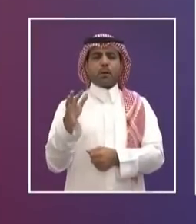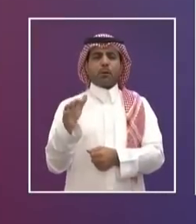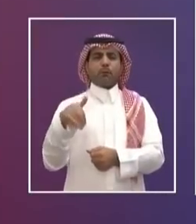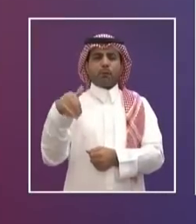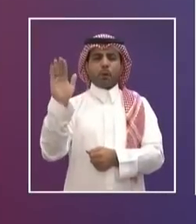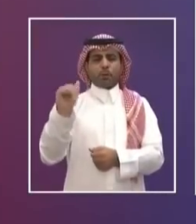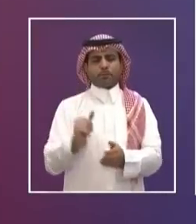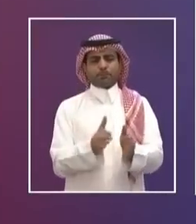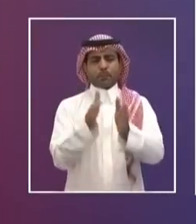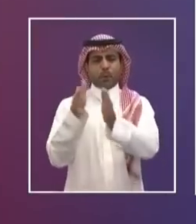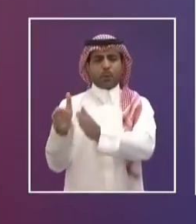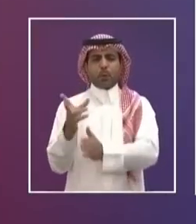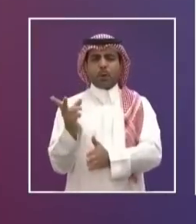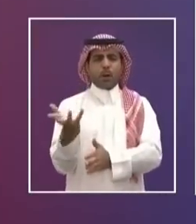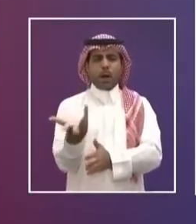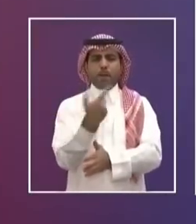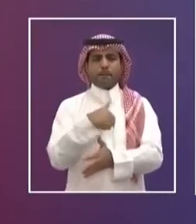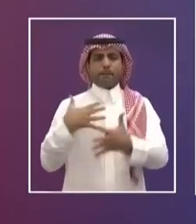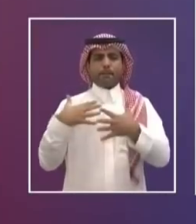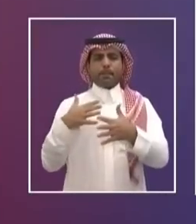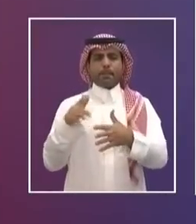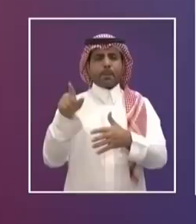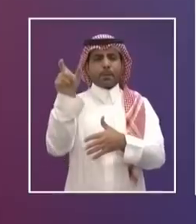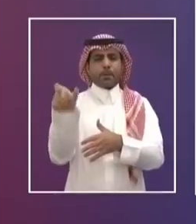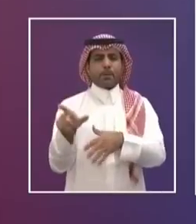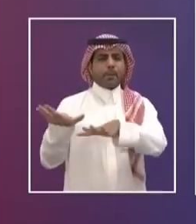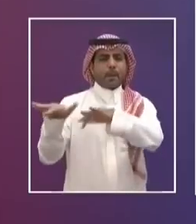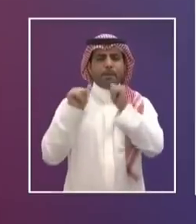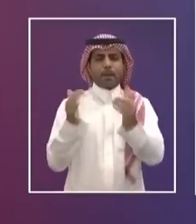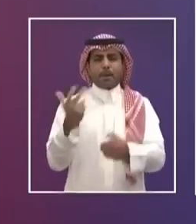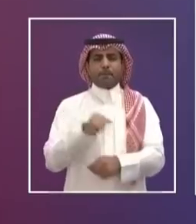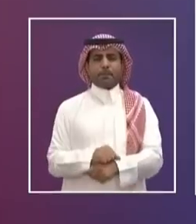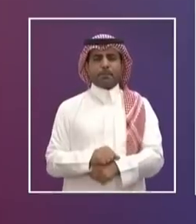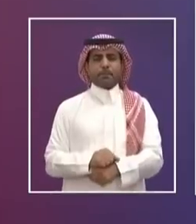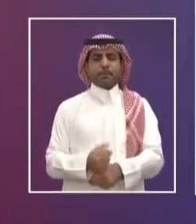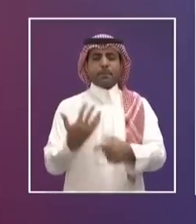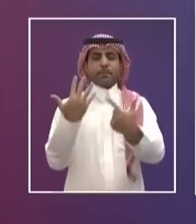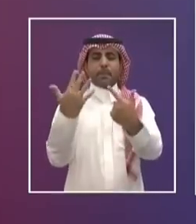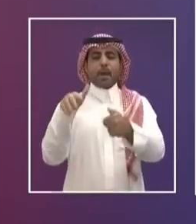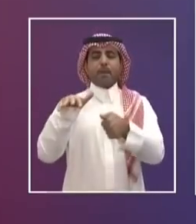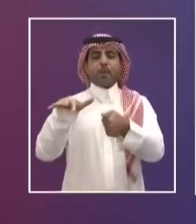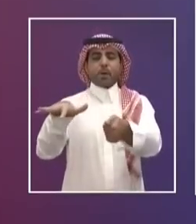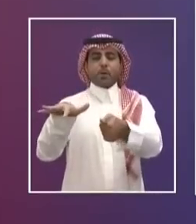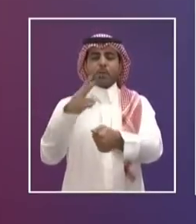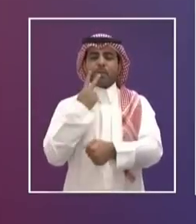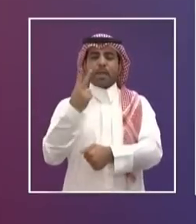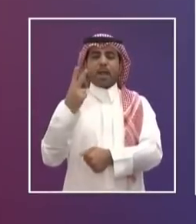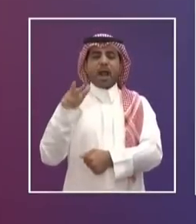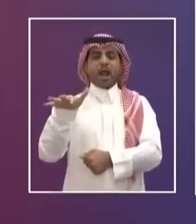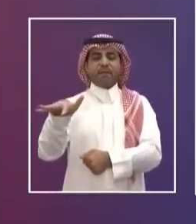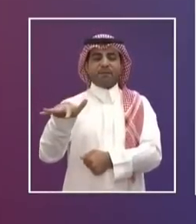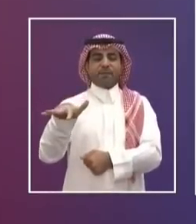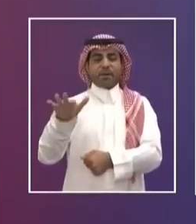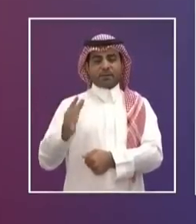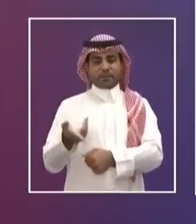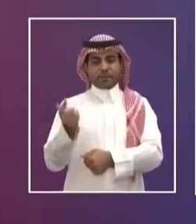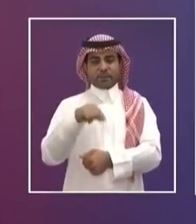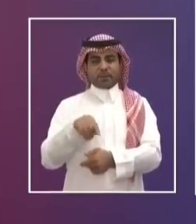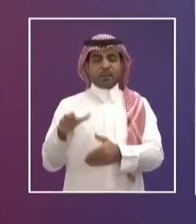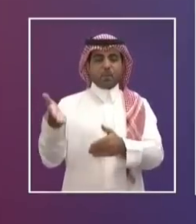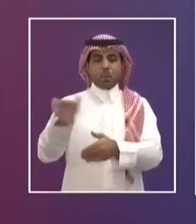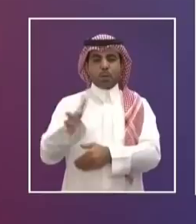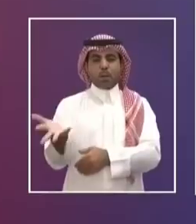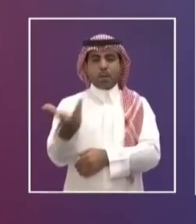حالة مصابة بهذا الفيروس. هذه الحالات تعافى منها أكثر من 7,200,000، فيما أن عدد